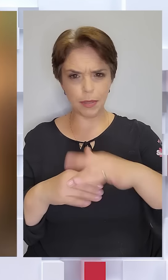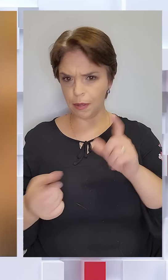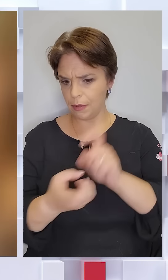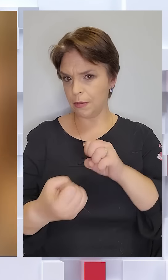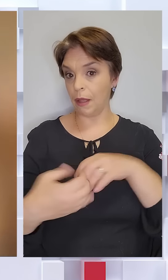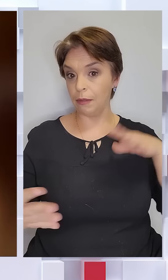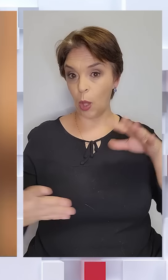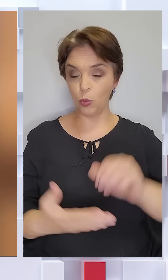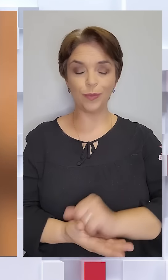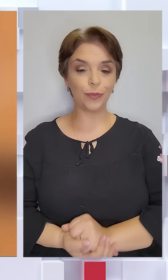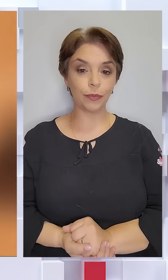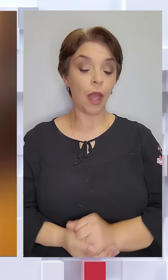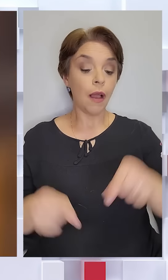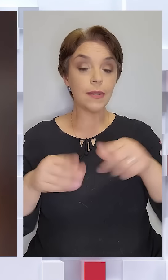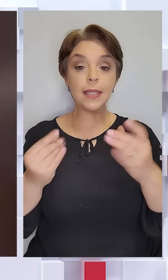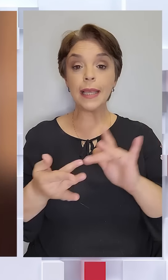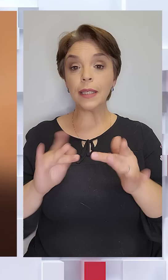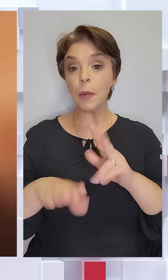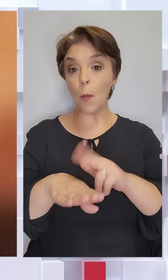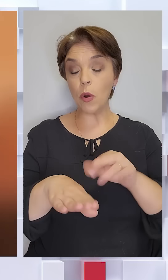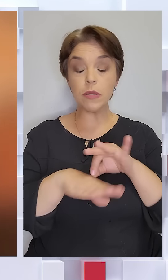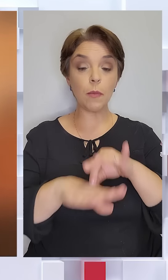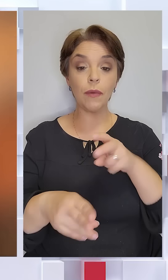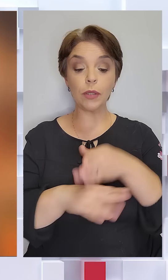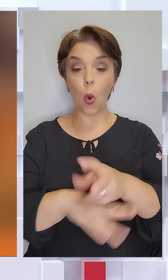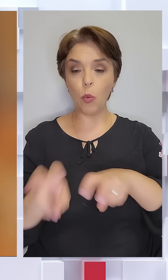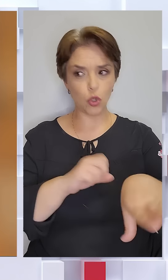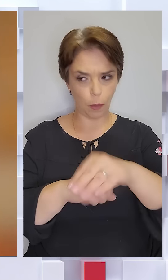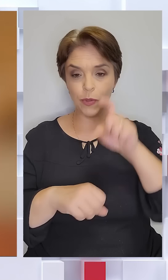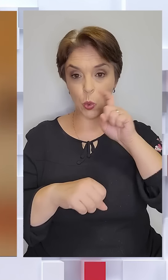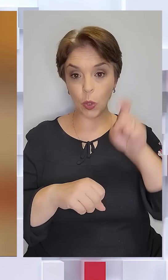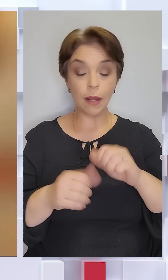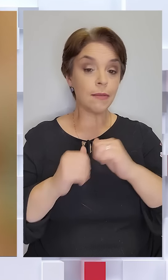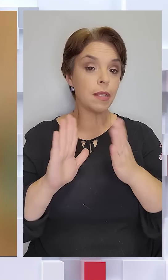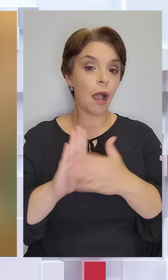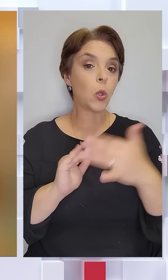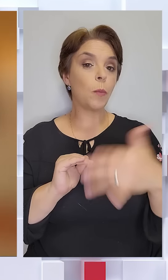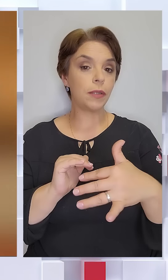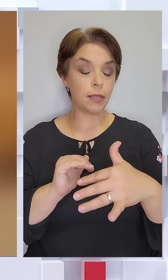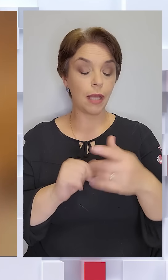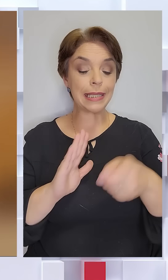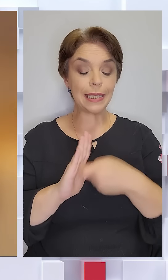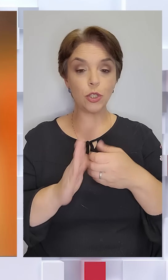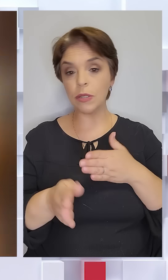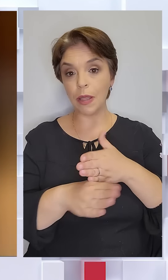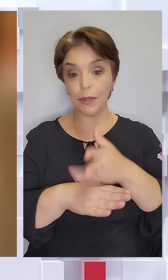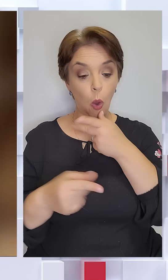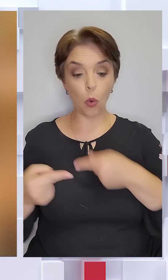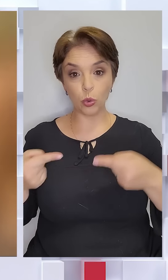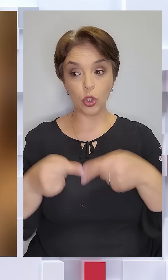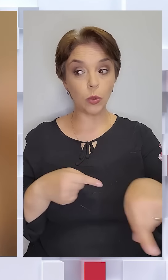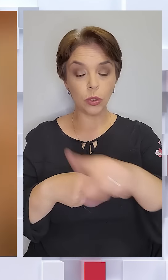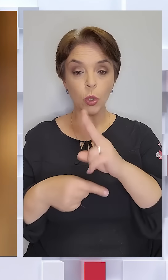скандалу. У цей день кіберполіція проводила обшуки по всій Україні. Загалом півсотні. Слідчі завітали одночасно